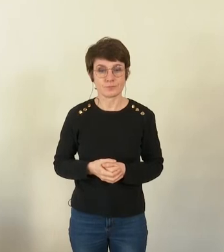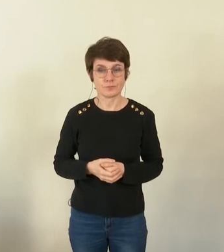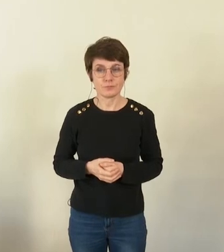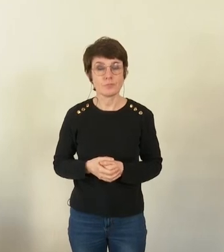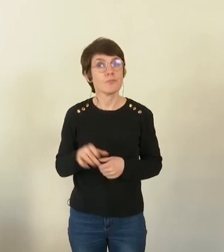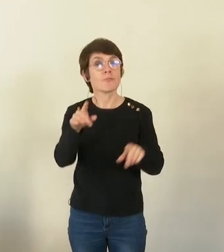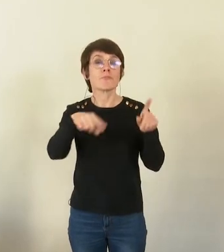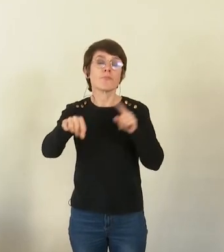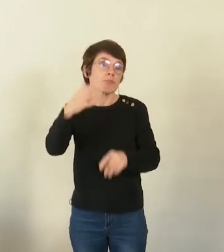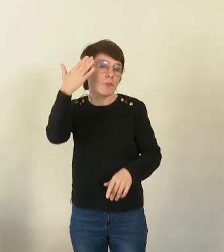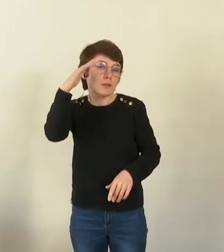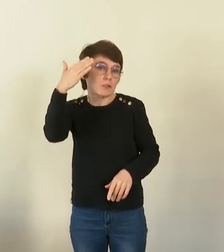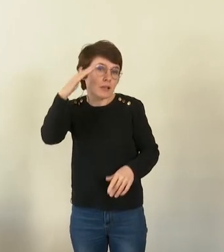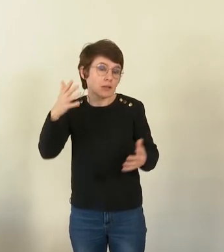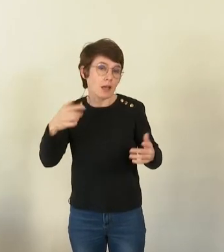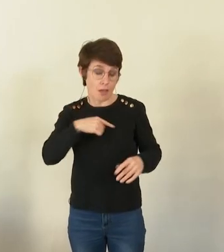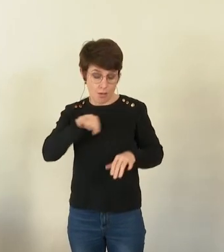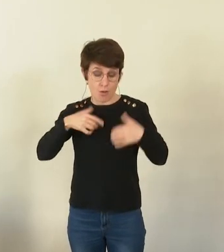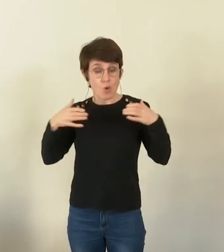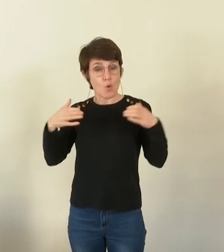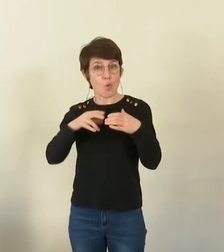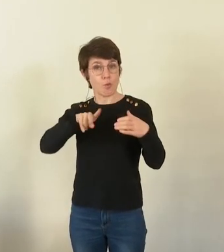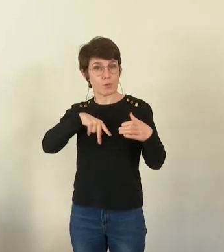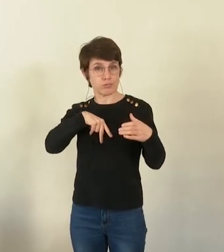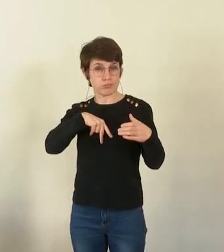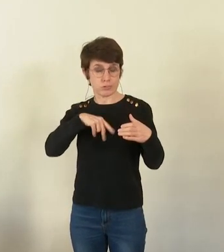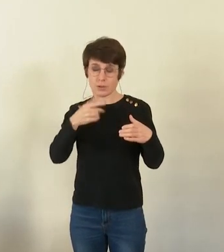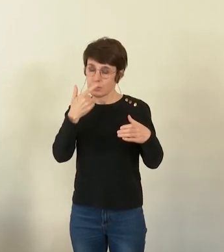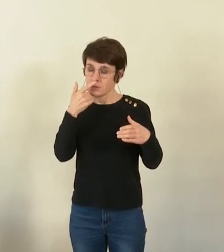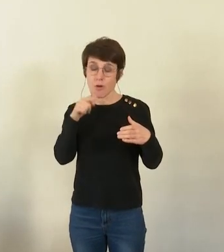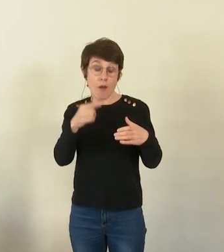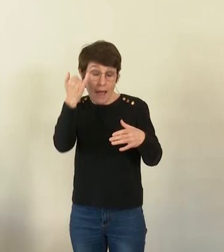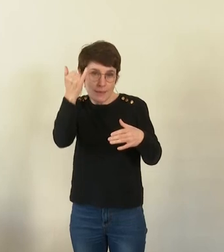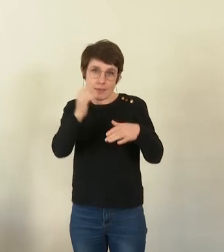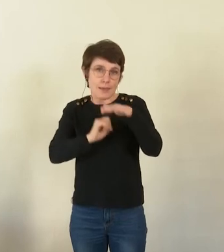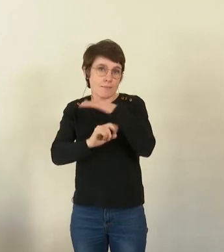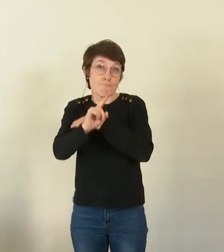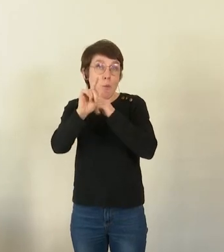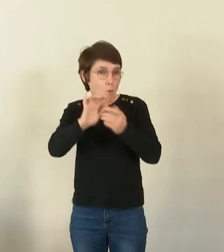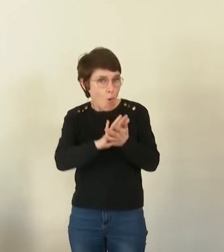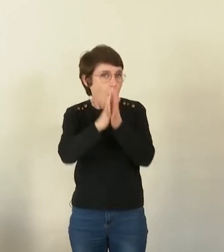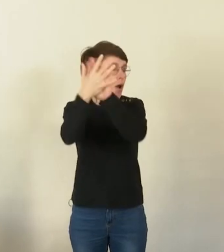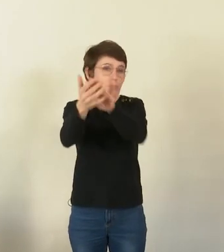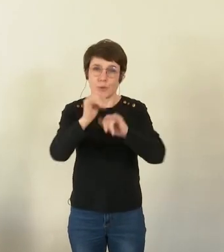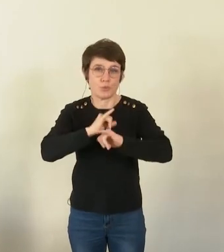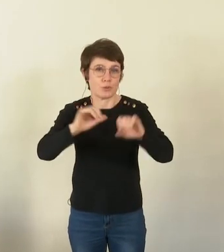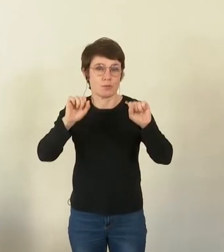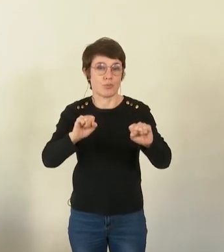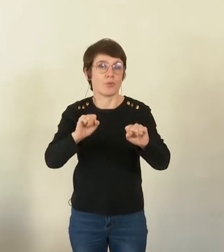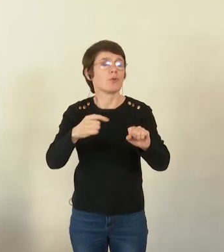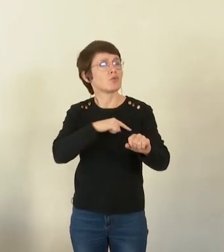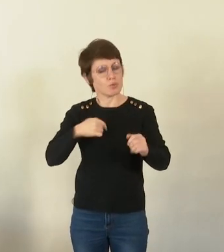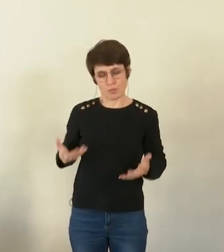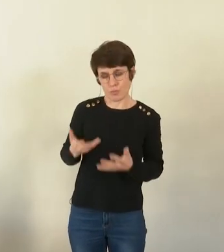personne je pense que notre groupe considère d'une part que c'est une idée au potentiel transformateur majeur et que il a soutenu cette démarche